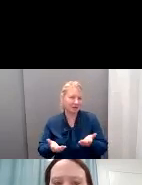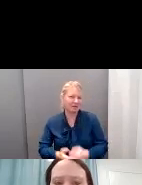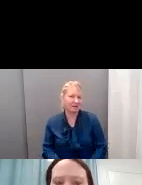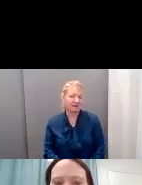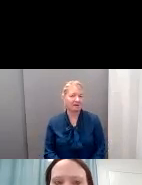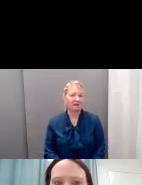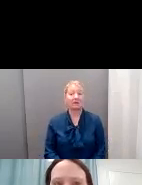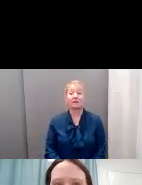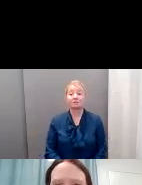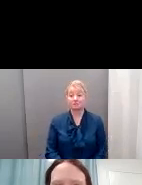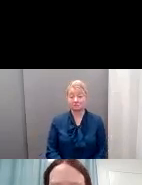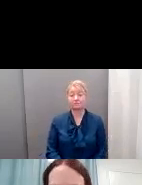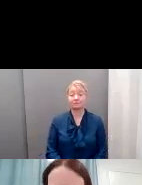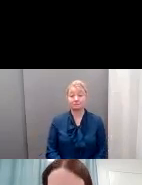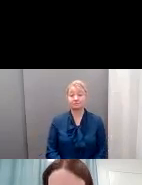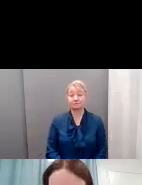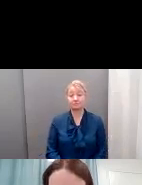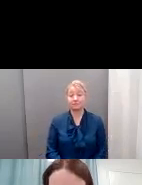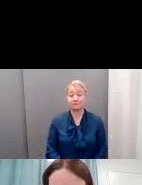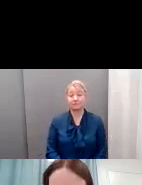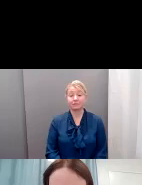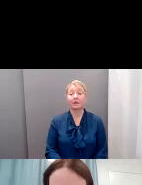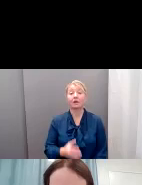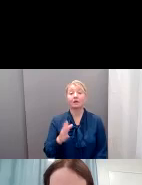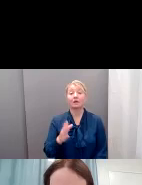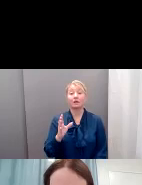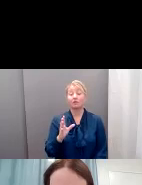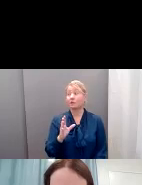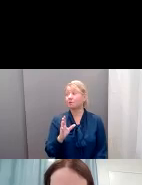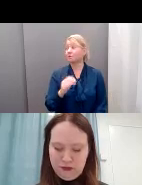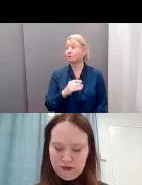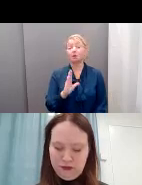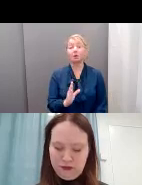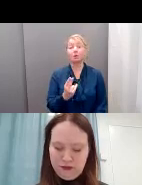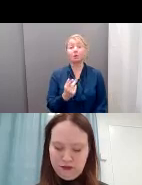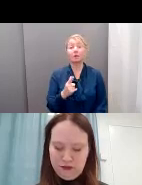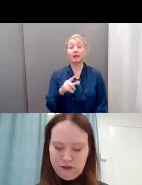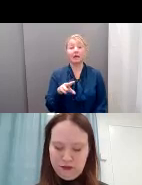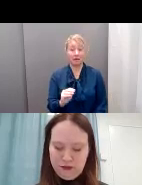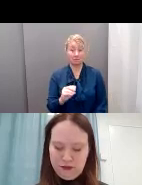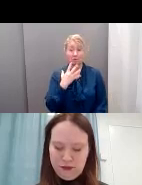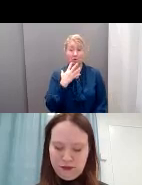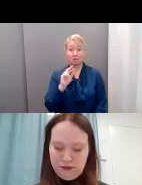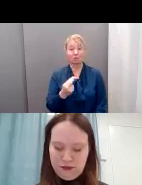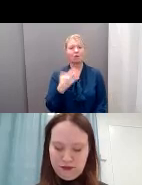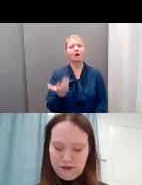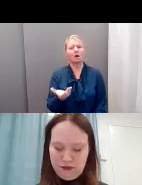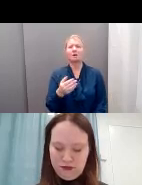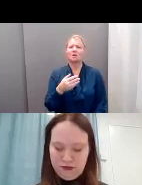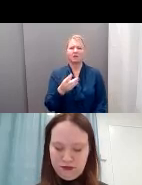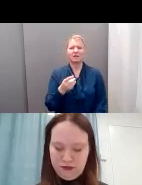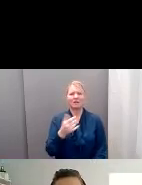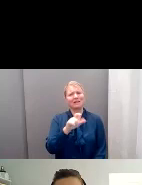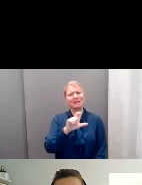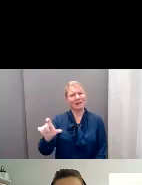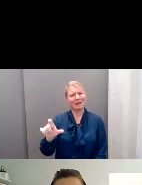Och det här var ju ett tema som återkom även i mina intervjuer. Hur man förhåller sig till de här normerna som finns i